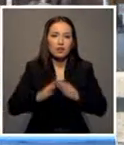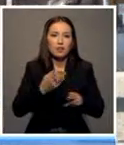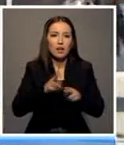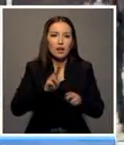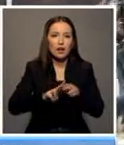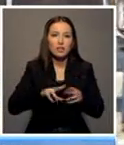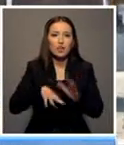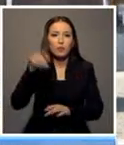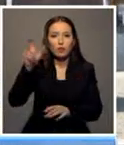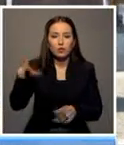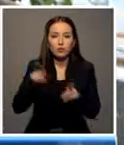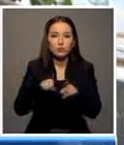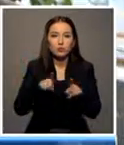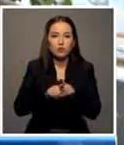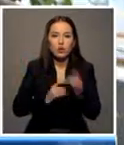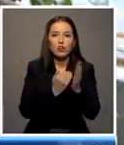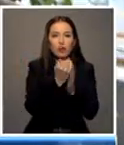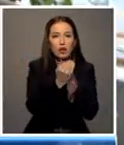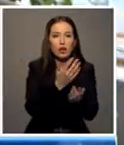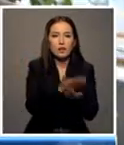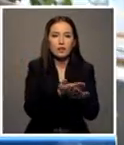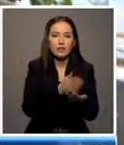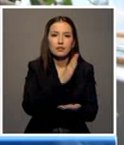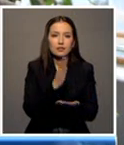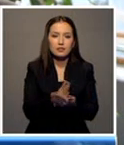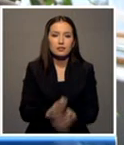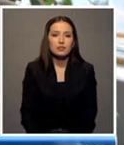да жоғары баға беріп отыр.